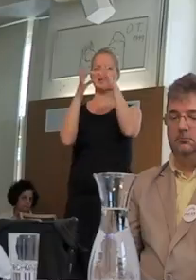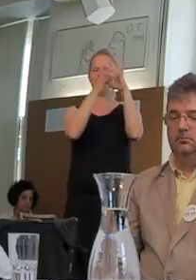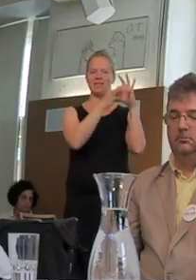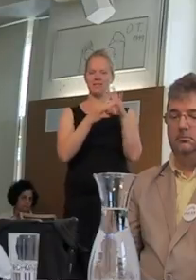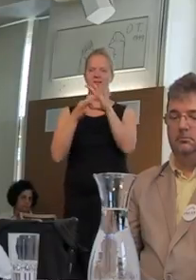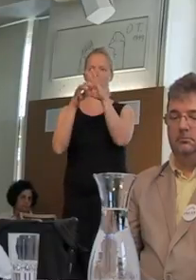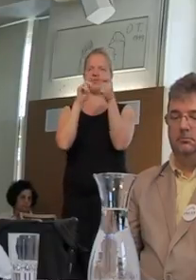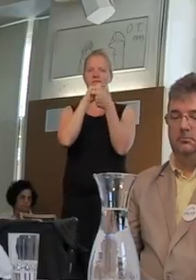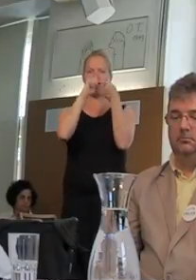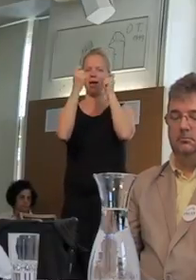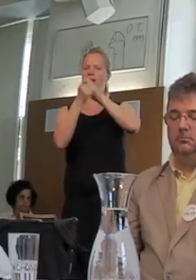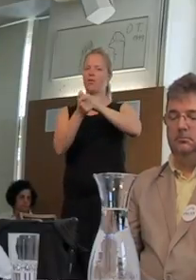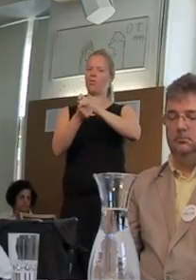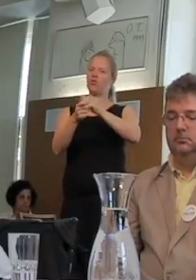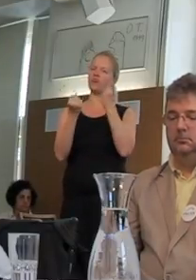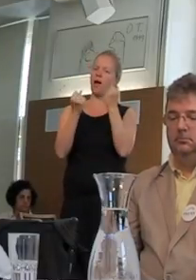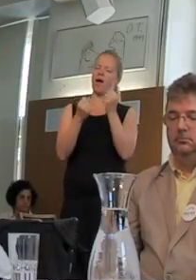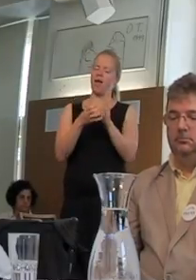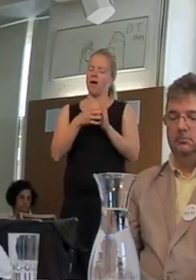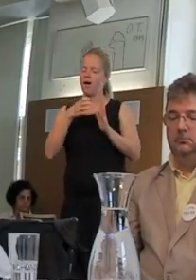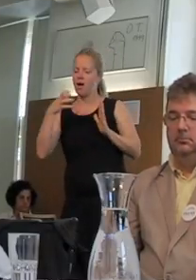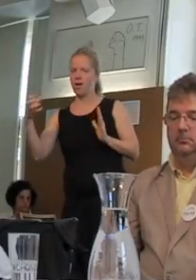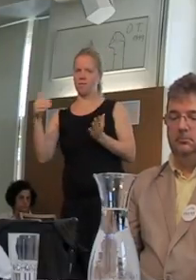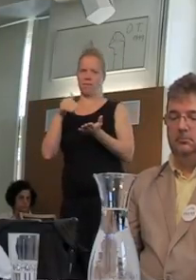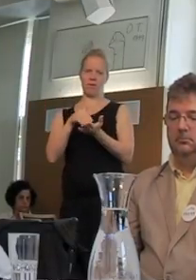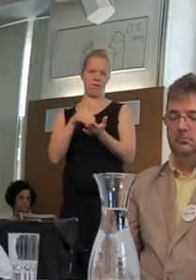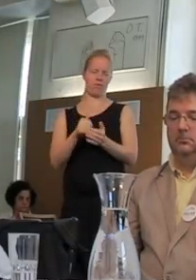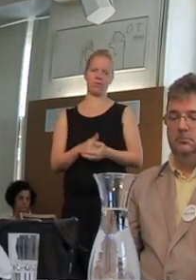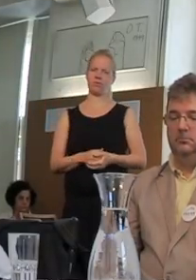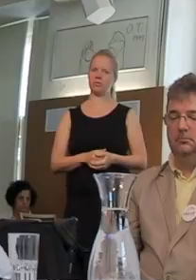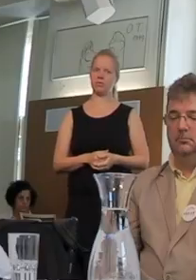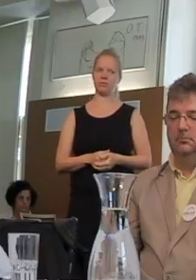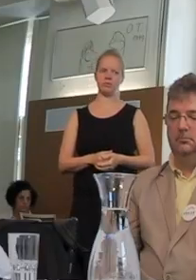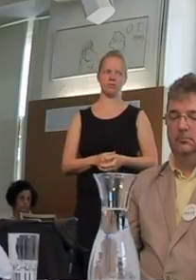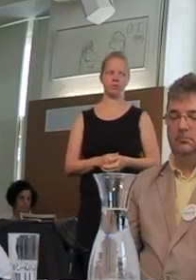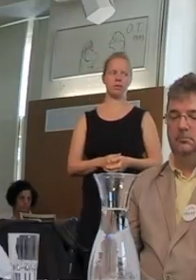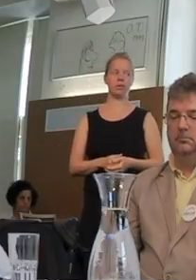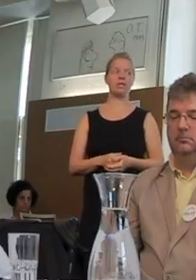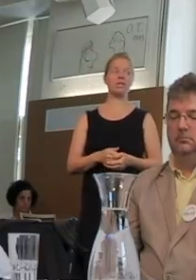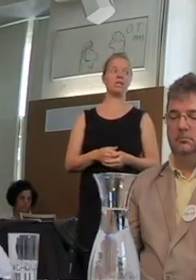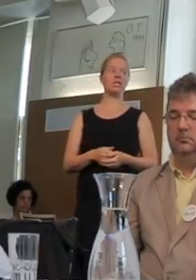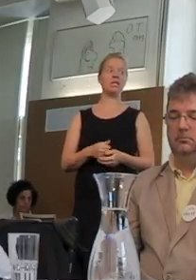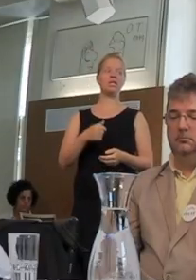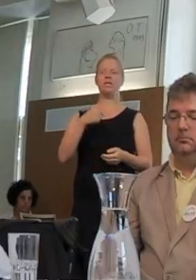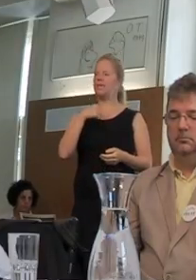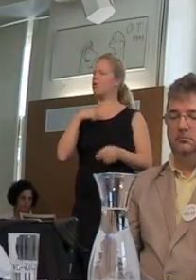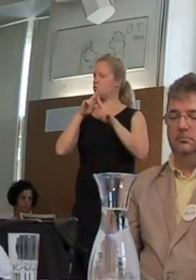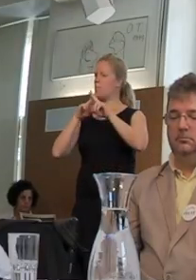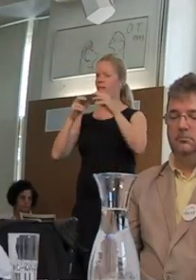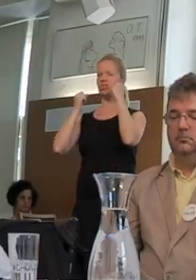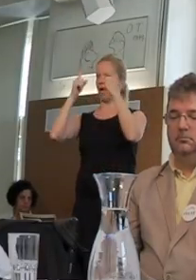gesellschaftlichen Veränderungsprozessen, würde ich sagen, also ich bin sonst bekannt als grenzenloser